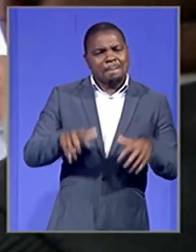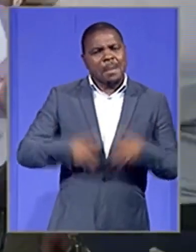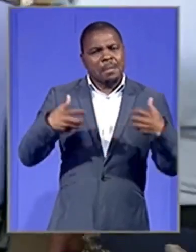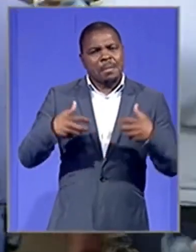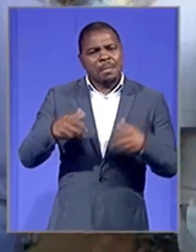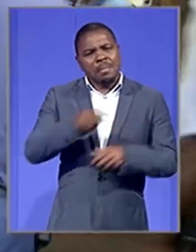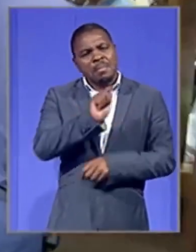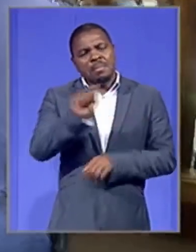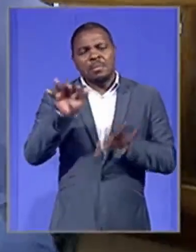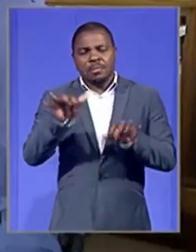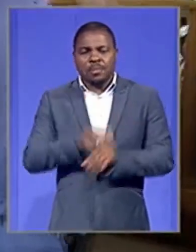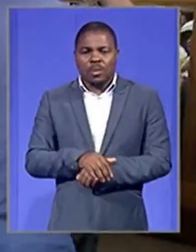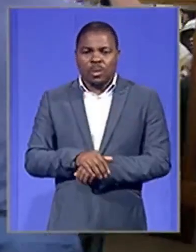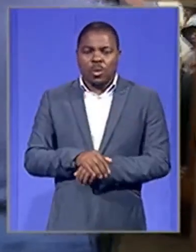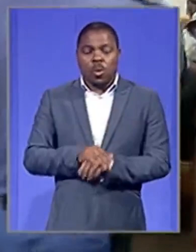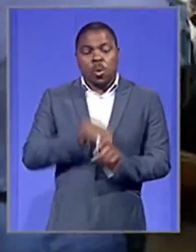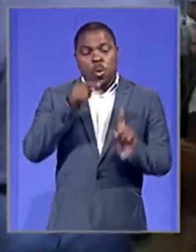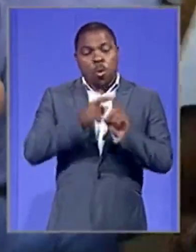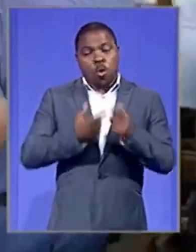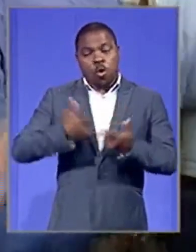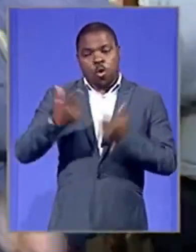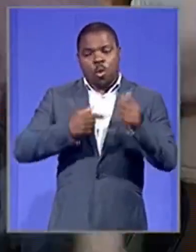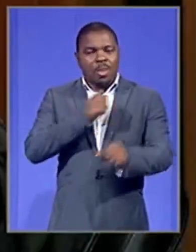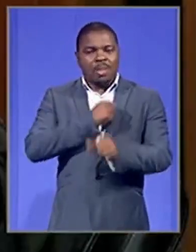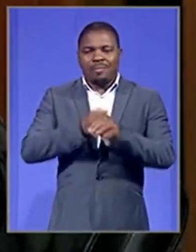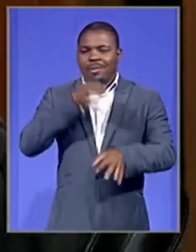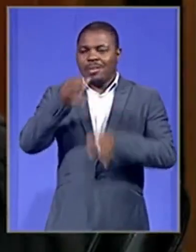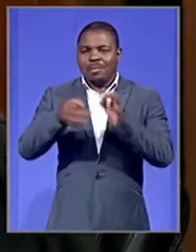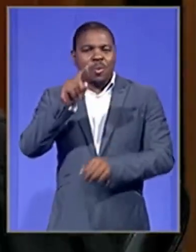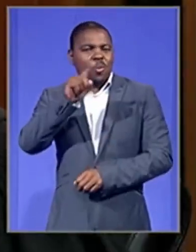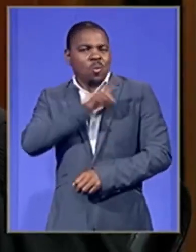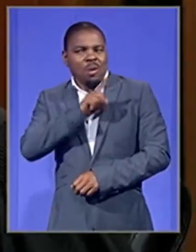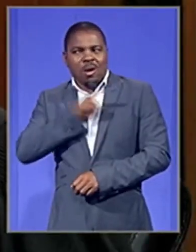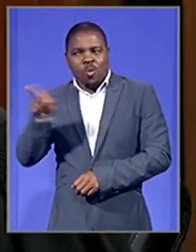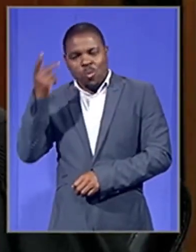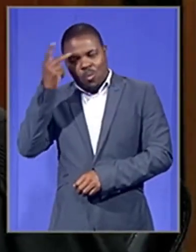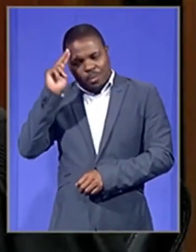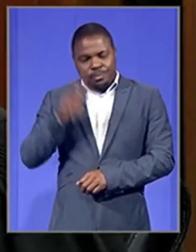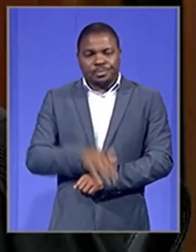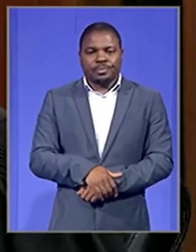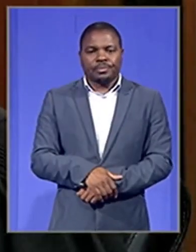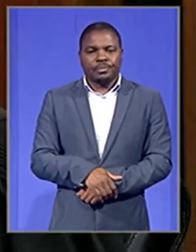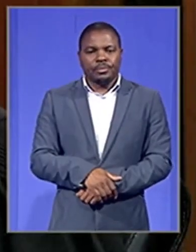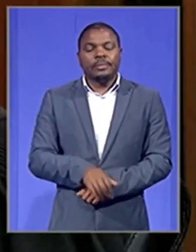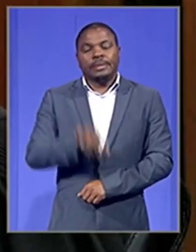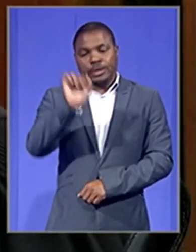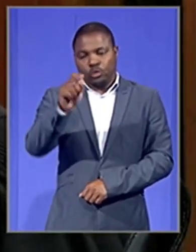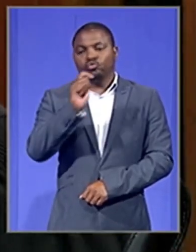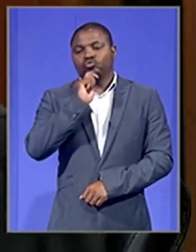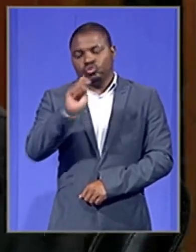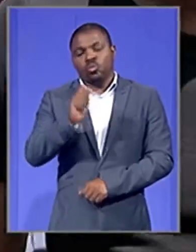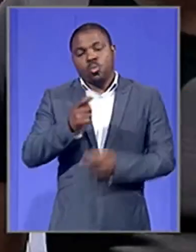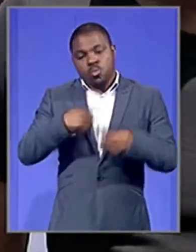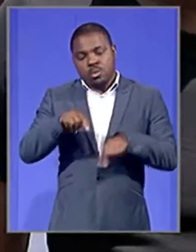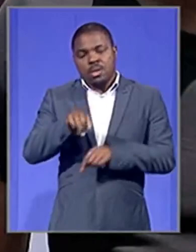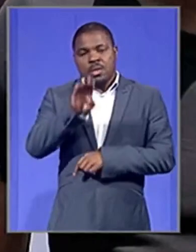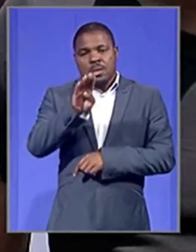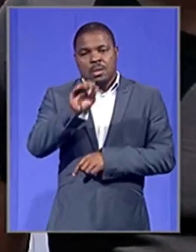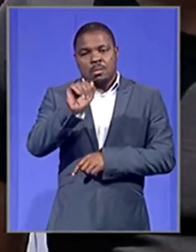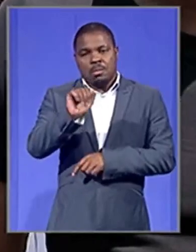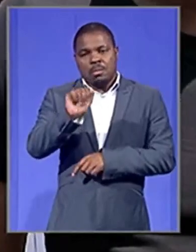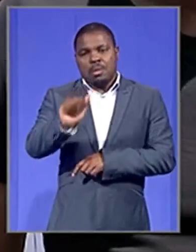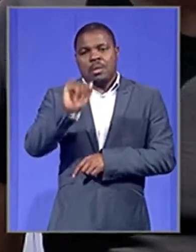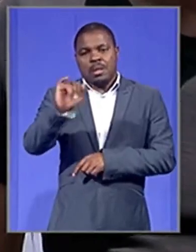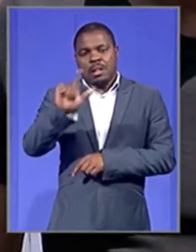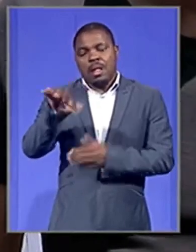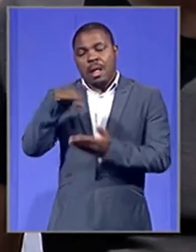khotla. Morwenyane ha ka hlalosa mabaka a qeto eo. Ke nnete ga re kitla re tswella ka bail. Kgang gore